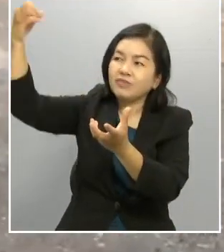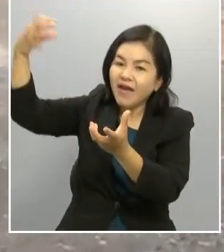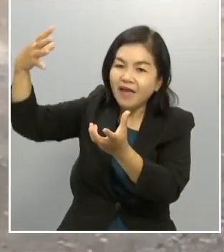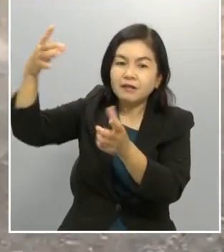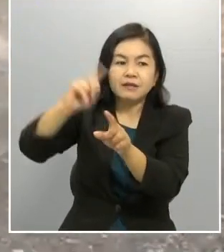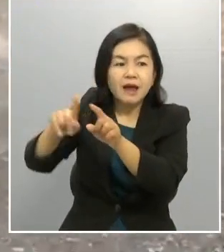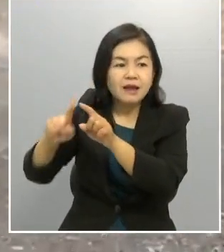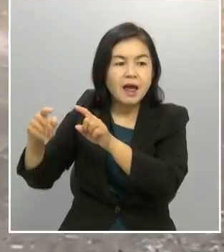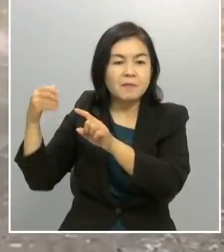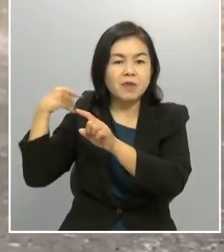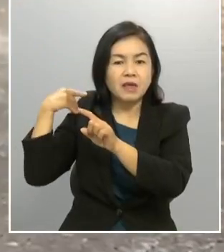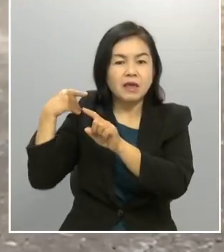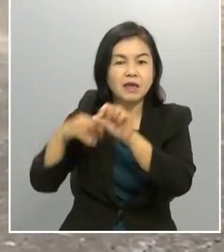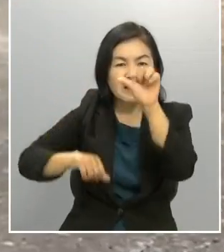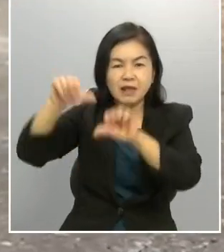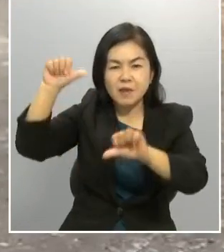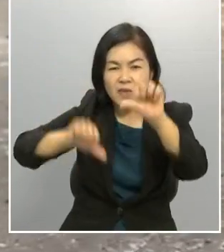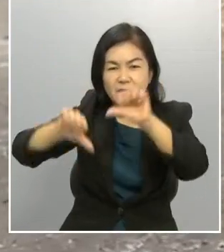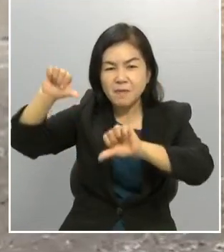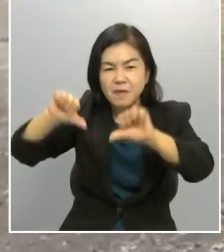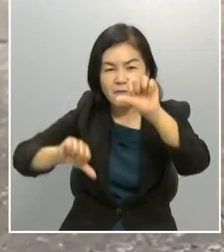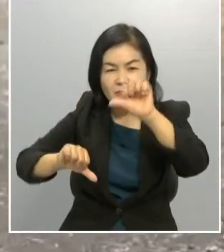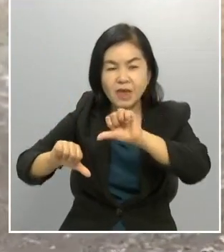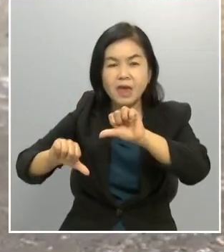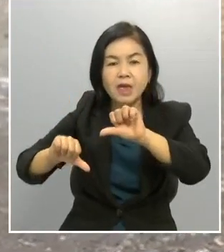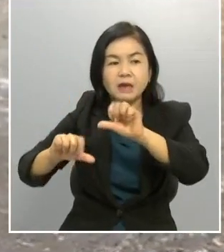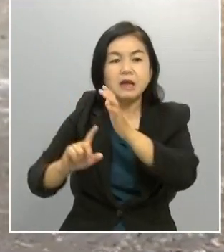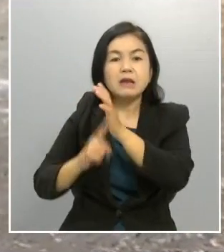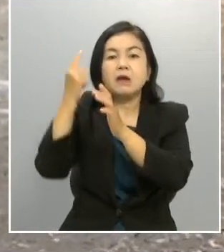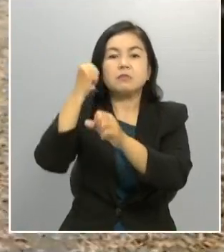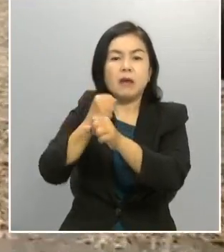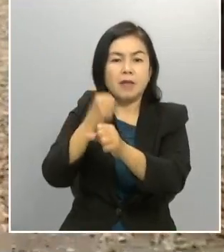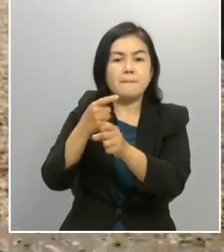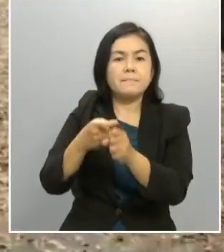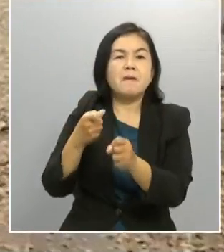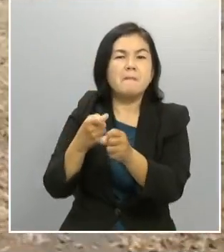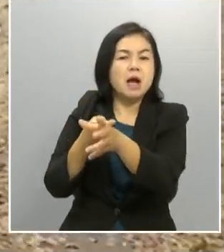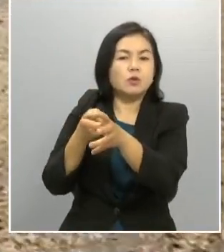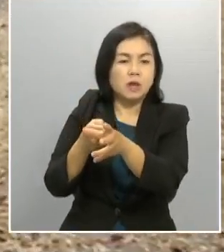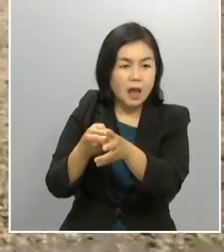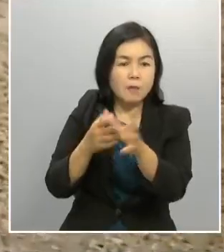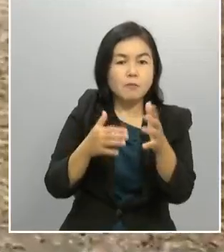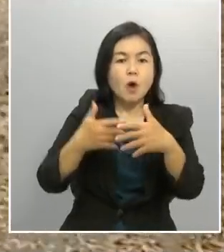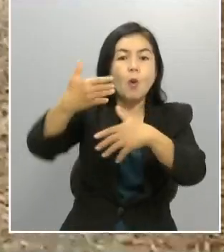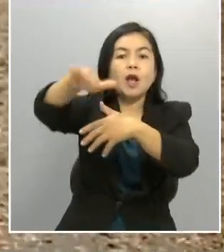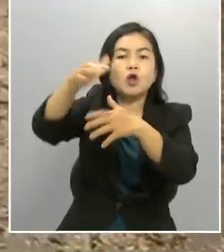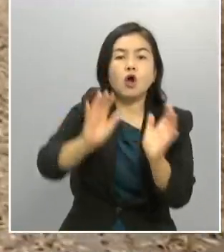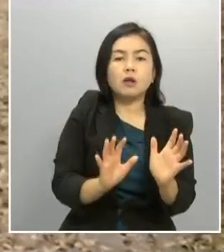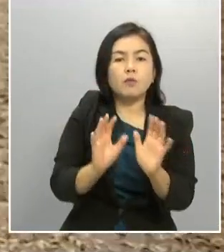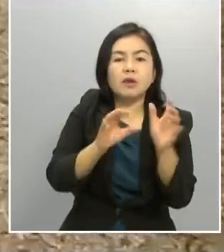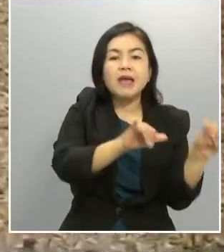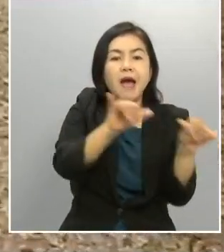ส่วนใหญ่จะเป็นกรดไนตริกกับกรดซัลฟิวริกซึ่งไปเป็นสารตั้งต้นในการผลิตชนวนระเบิดนะคะพอเอาออกมากลางแจ้งปรากฏว่า